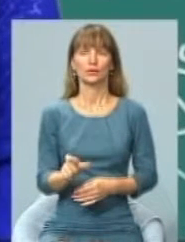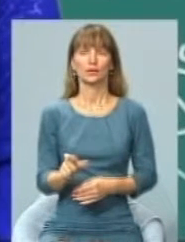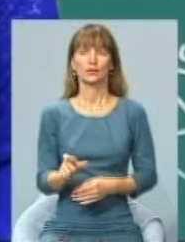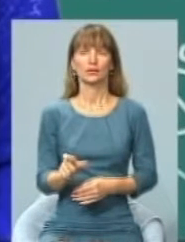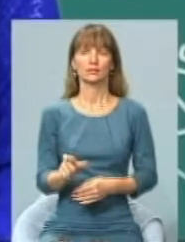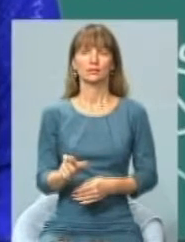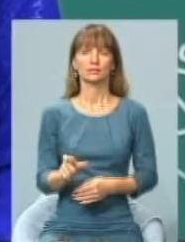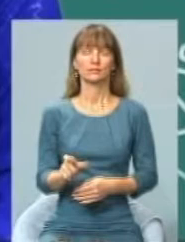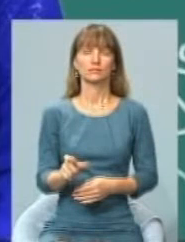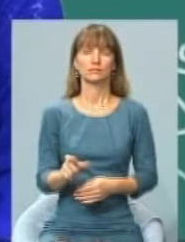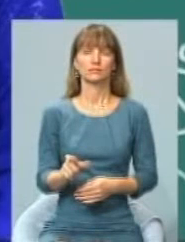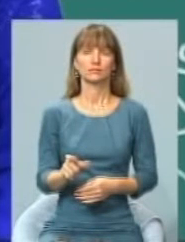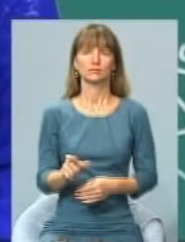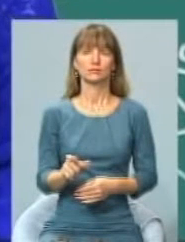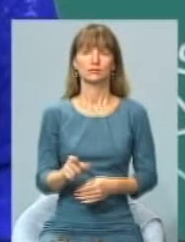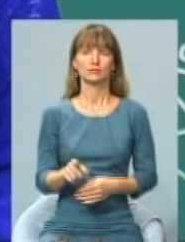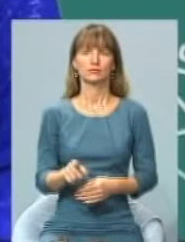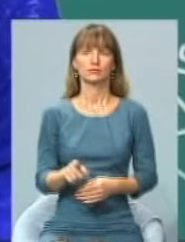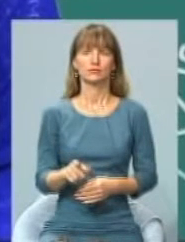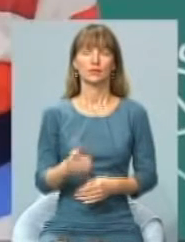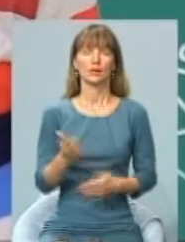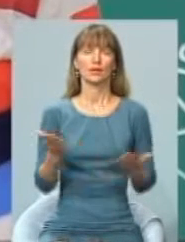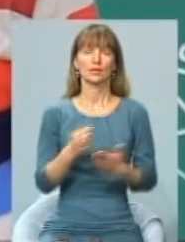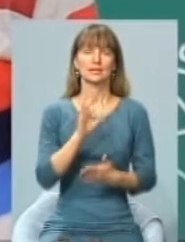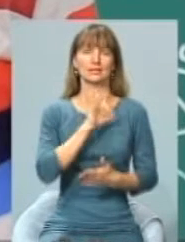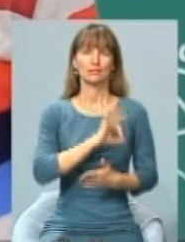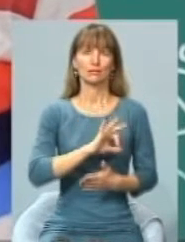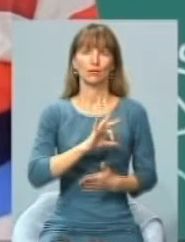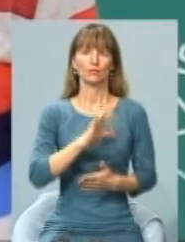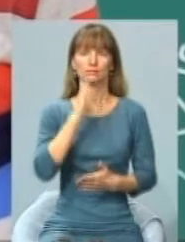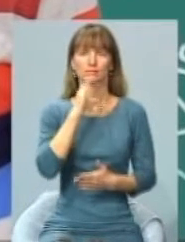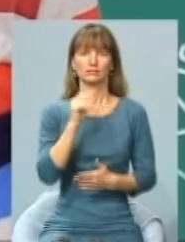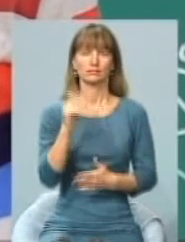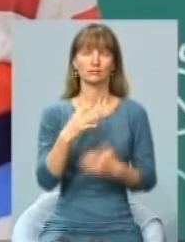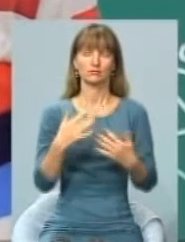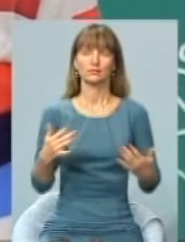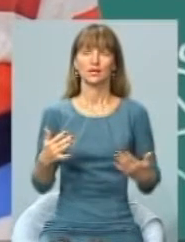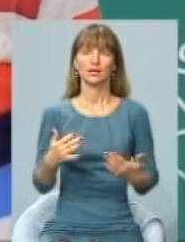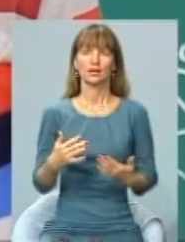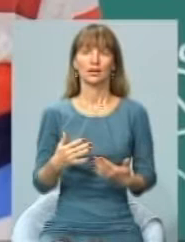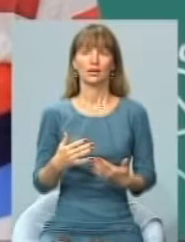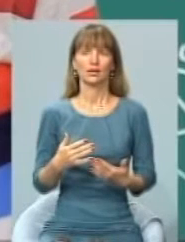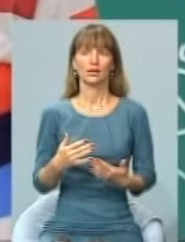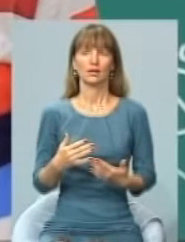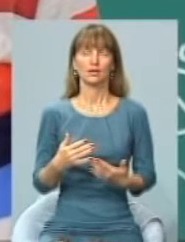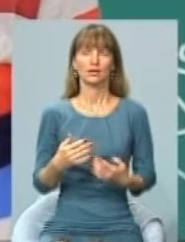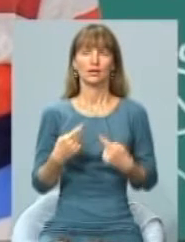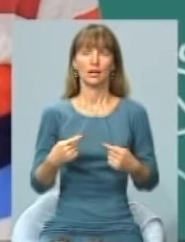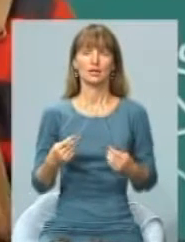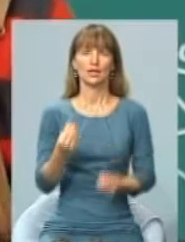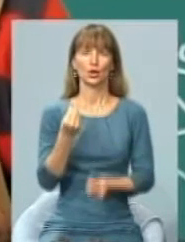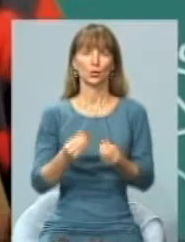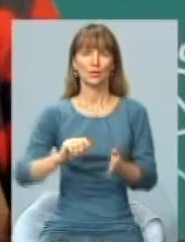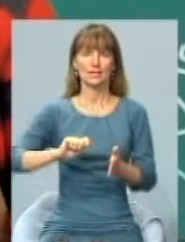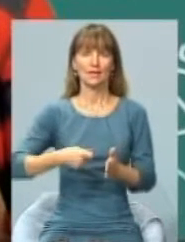люди или любые другие транспорты. Резиновые лодки, заводные